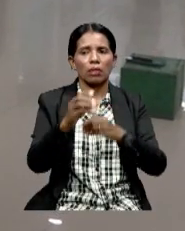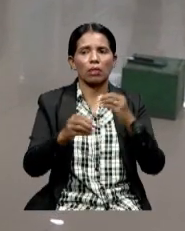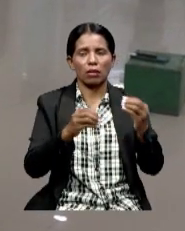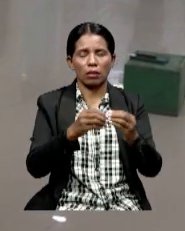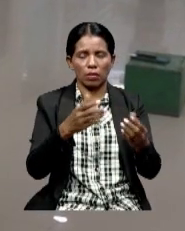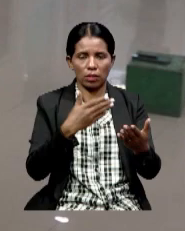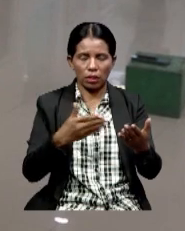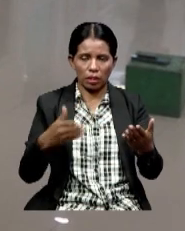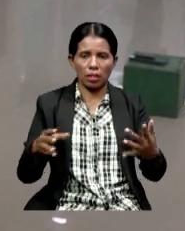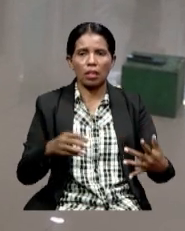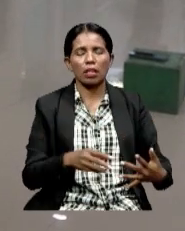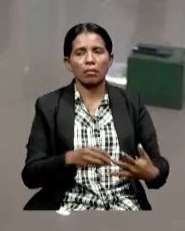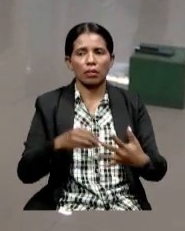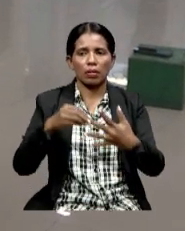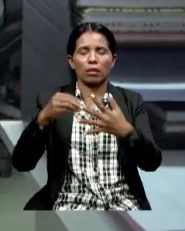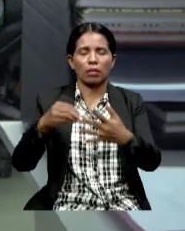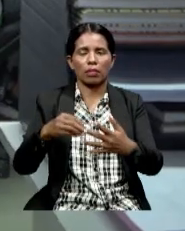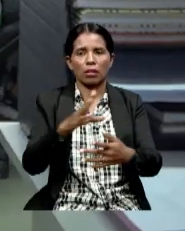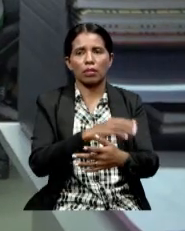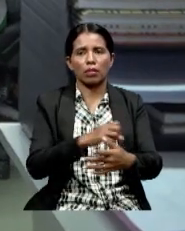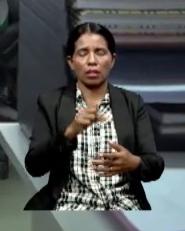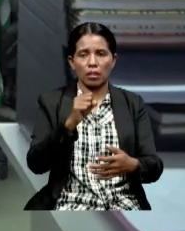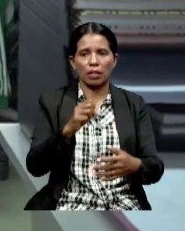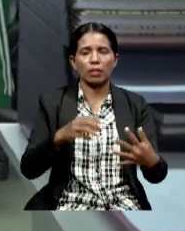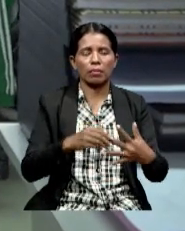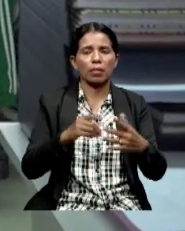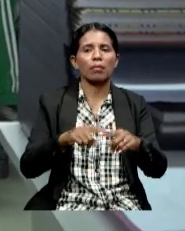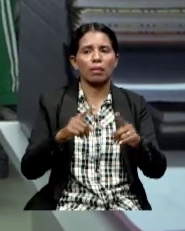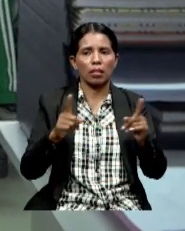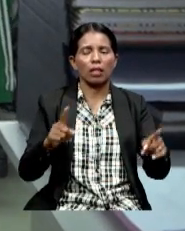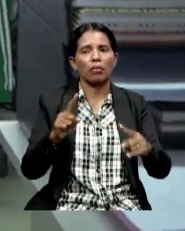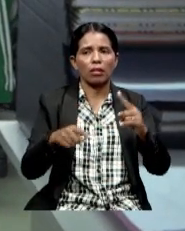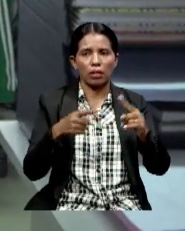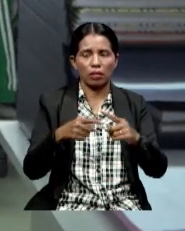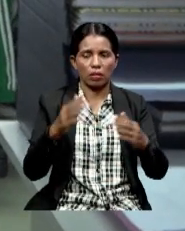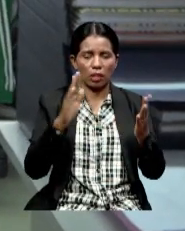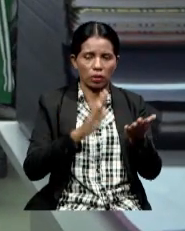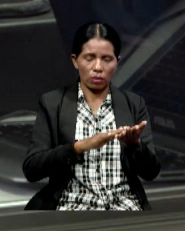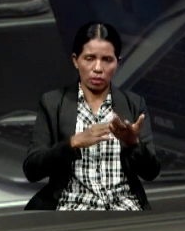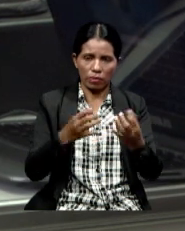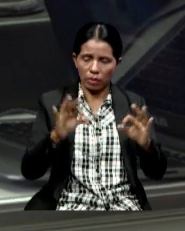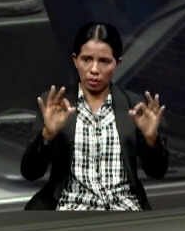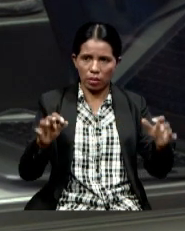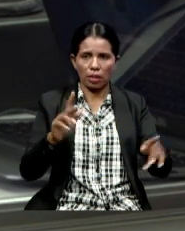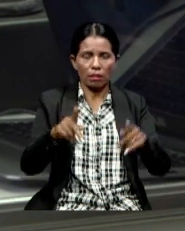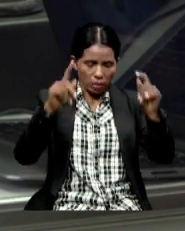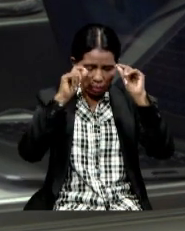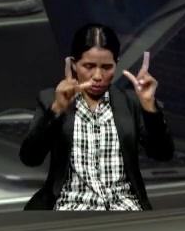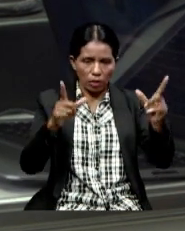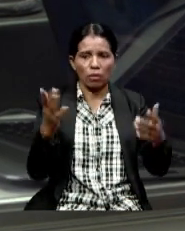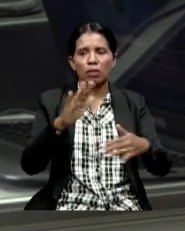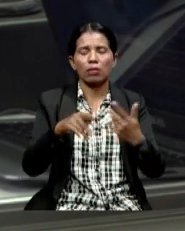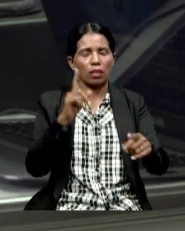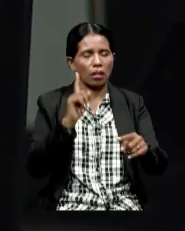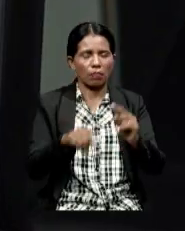médico especialista, to subespecialista, mai be, ba hira remata curso, Timoruan sirane, la bele halo